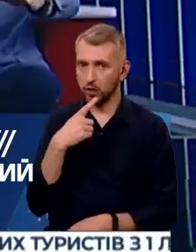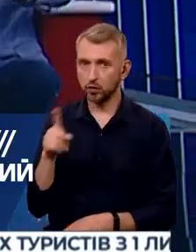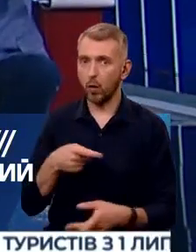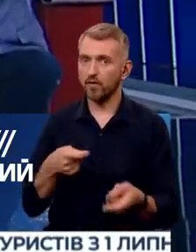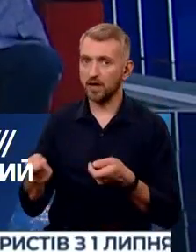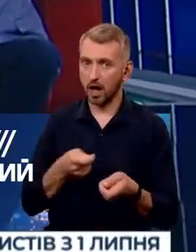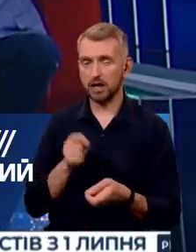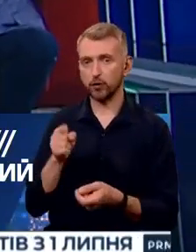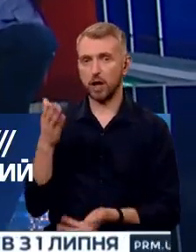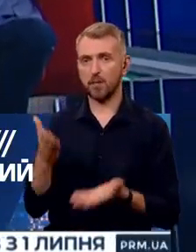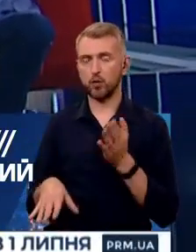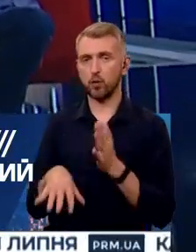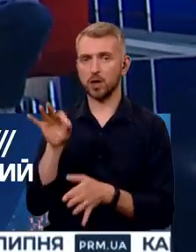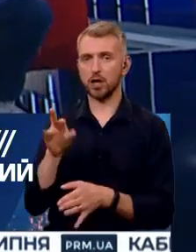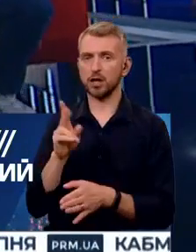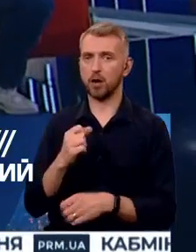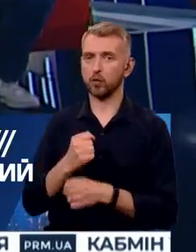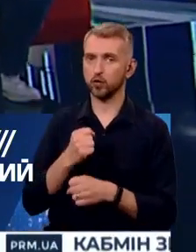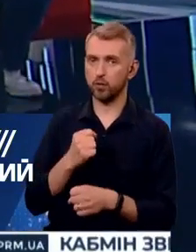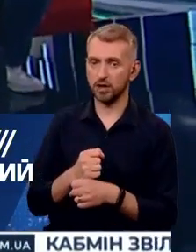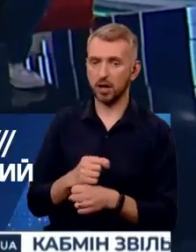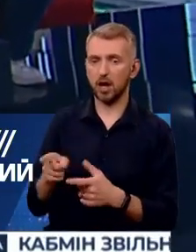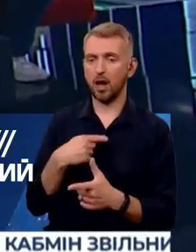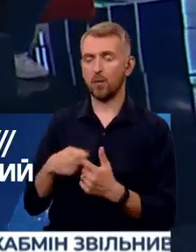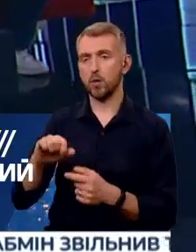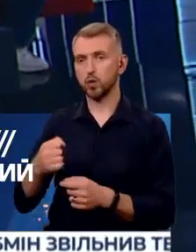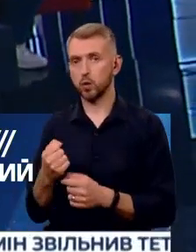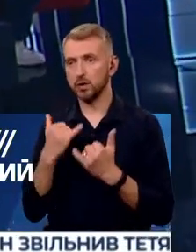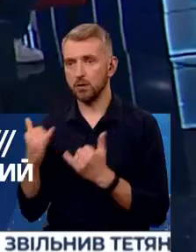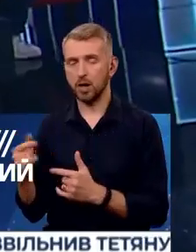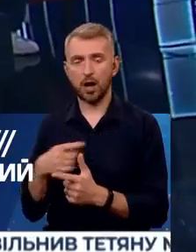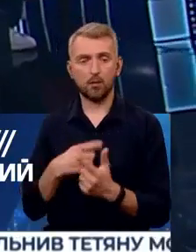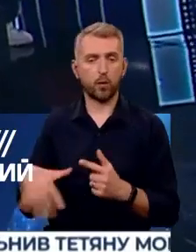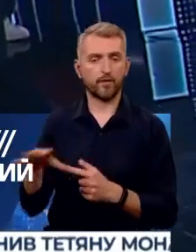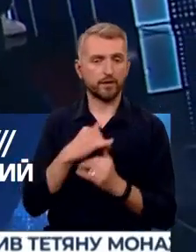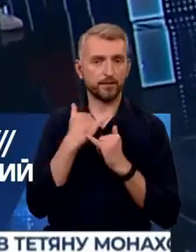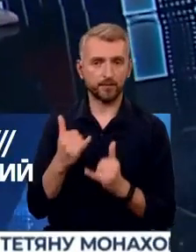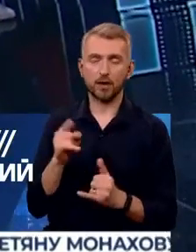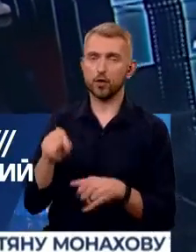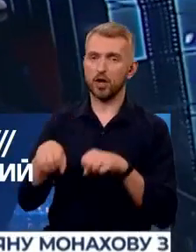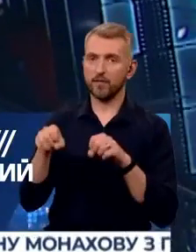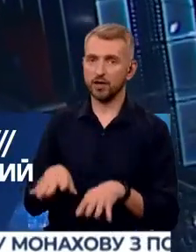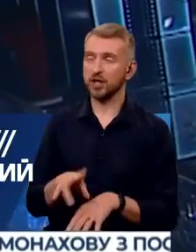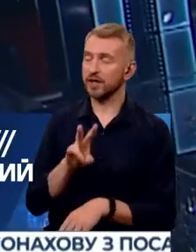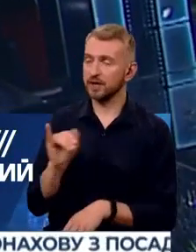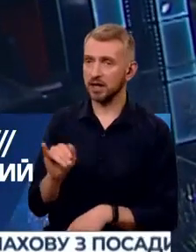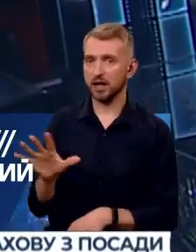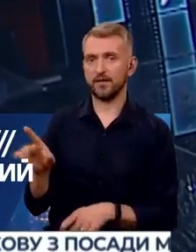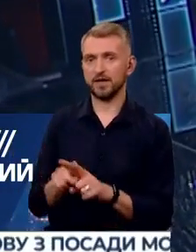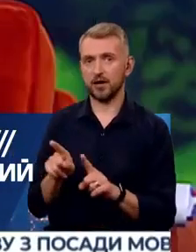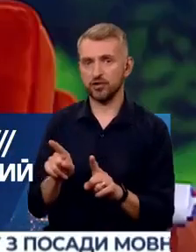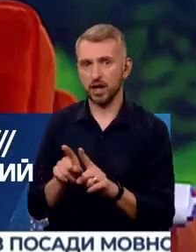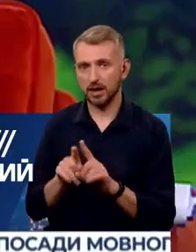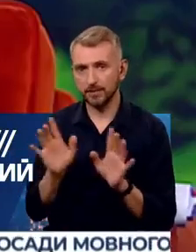влада, вона, мабуть, обирала, як поступити, або друзям, або всім, і вона вирішила, ні,